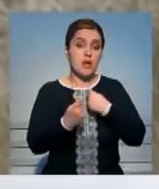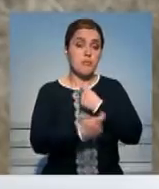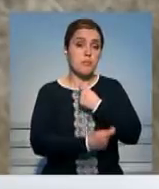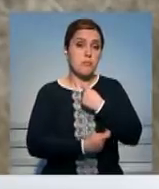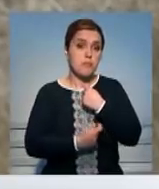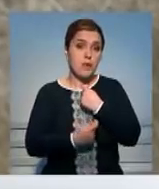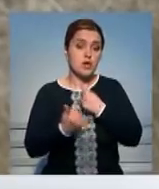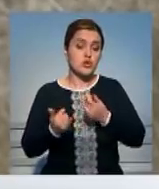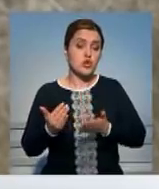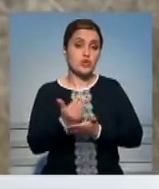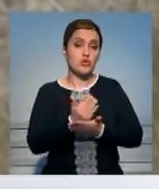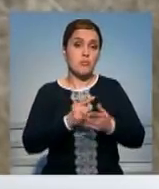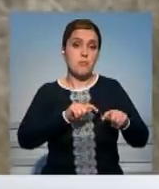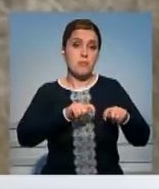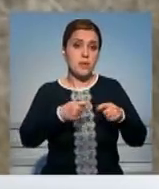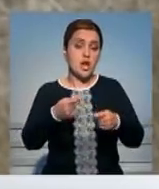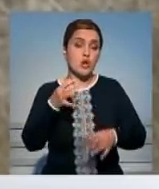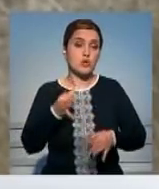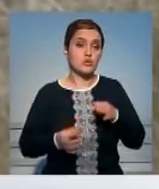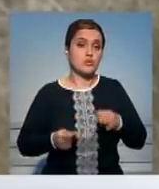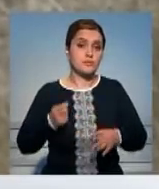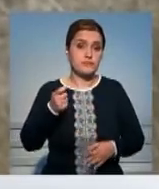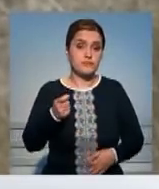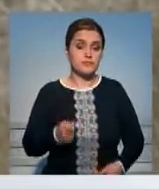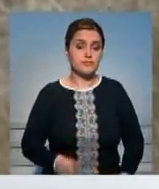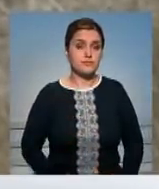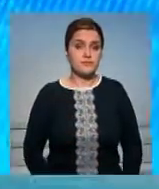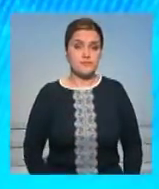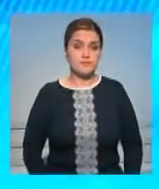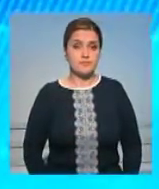все собраны и переданы в судебно-следственные органы.